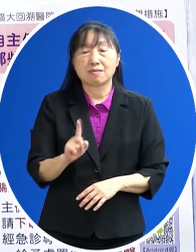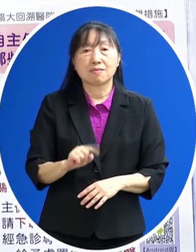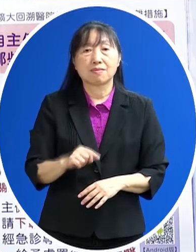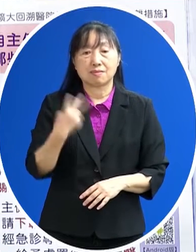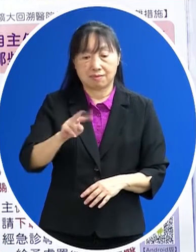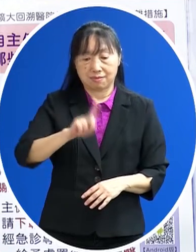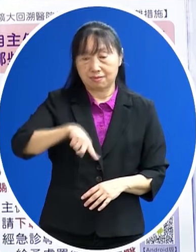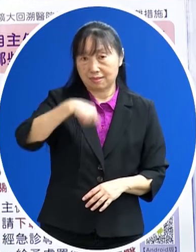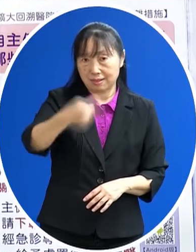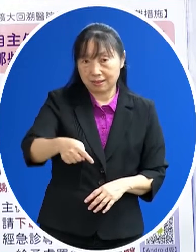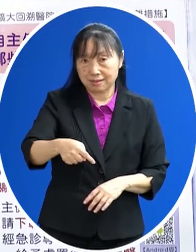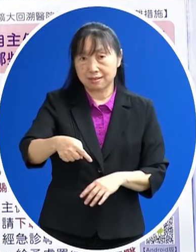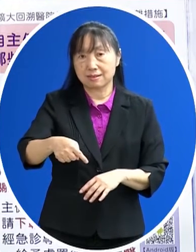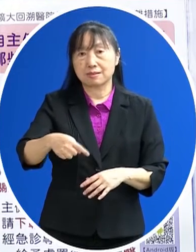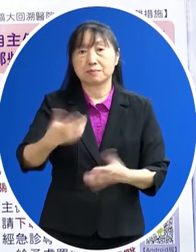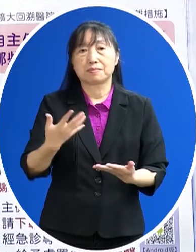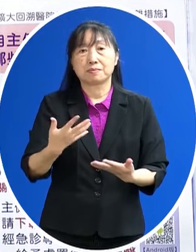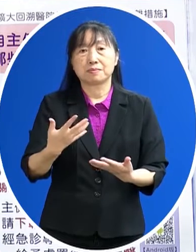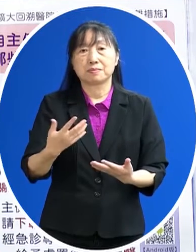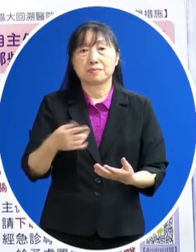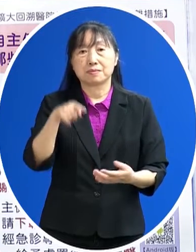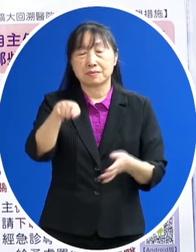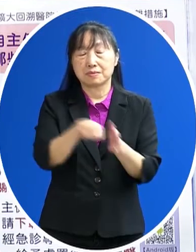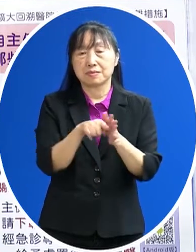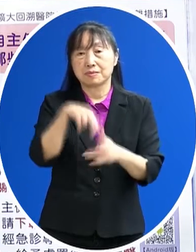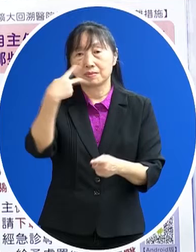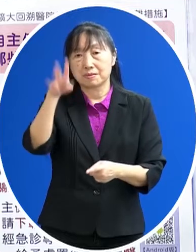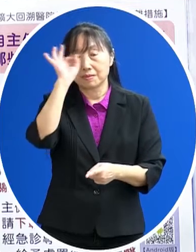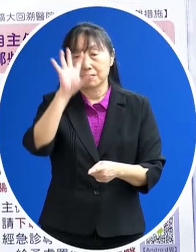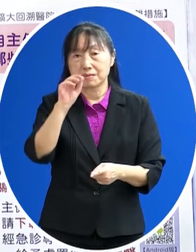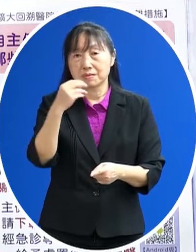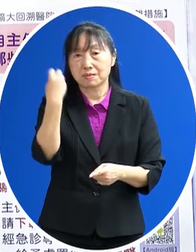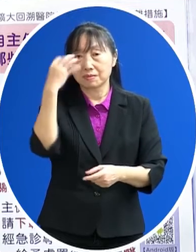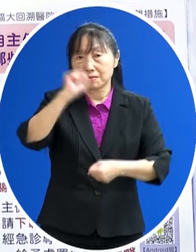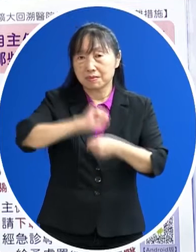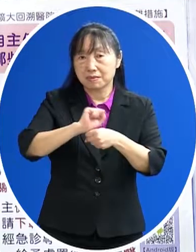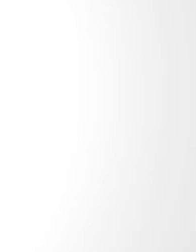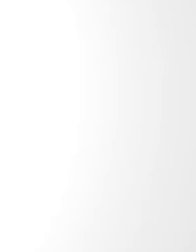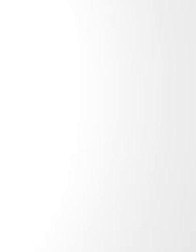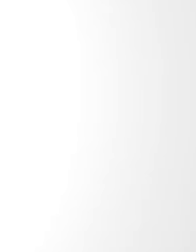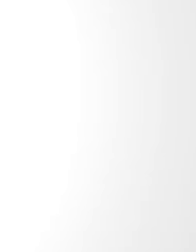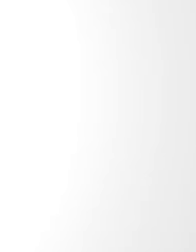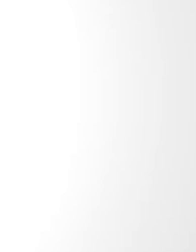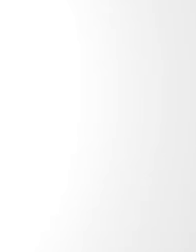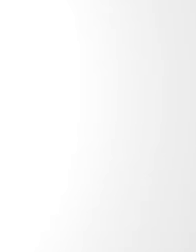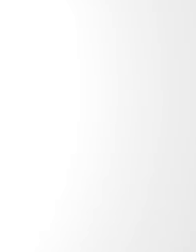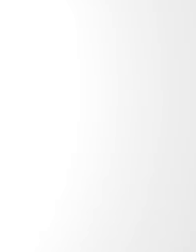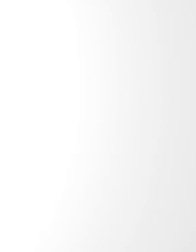来的里面或是外面，是不是有在发生新的疫情来去判断。